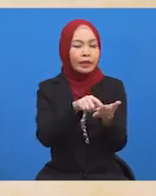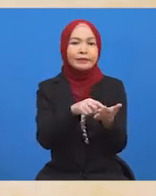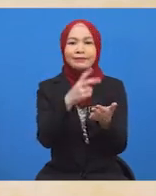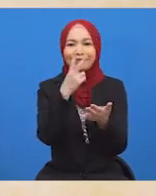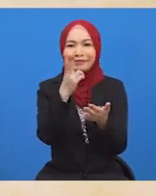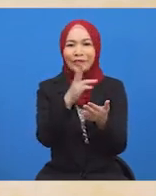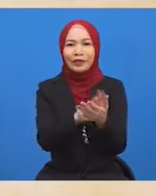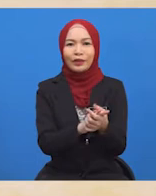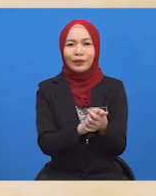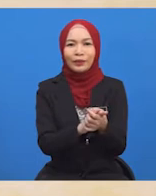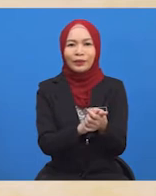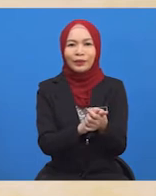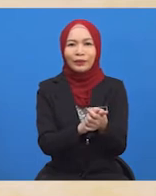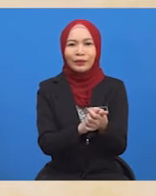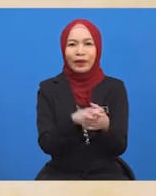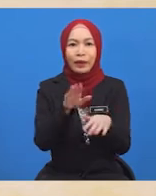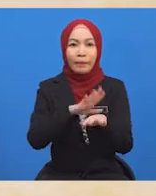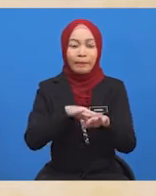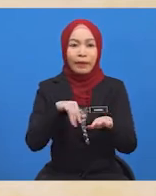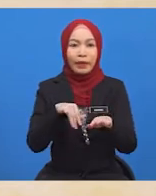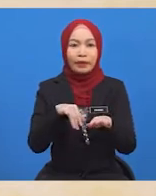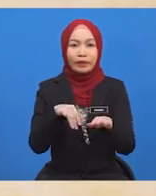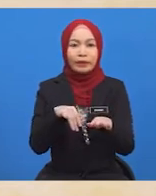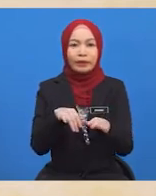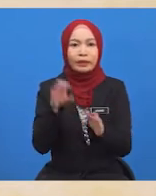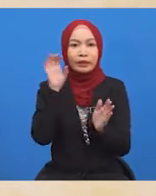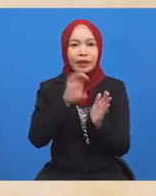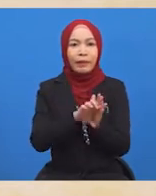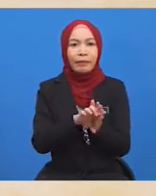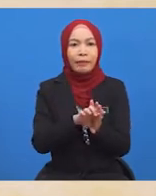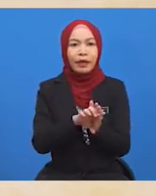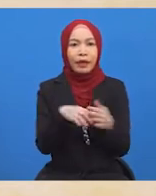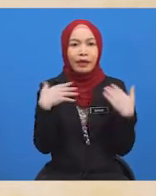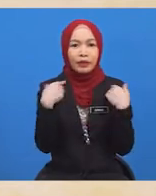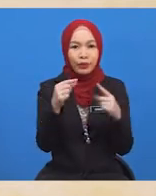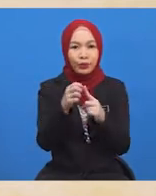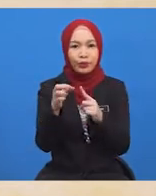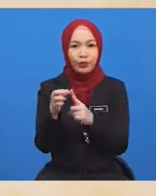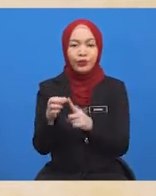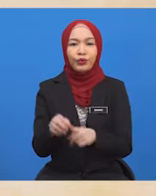Labelkan ukuran sebenar pada rajah huruf-huruf seperti yang dipaparkan.